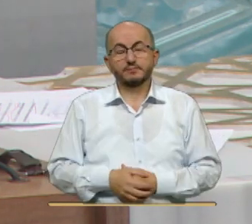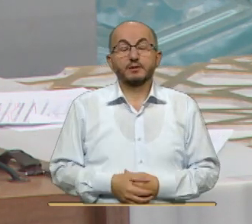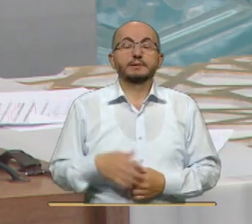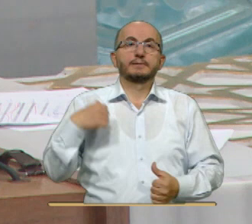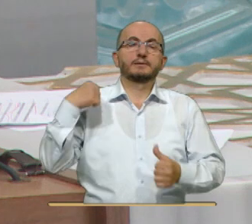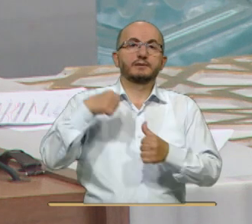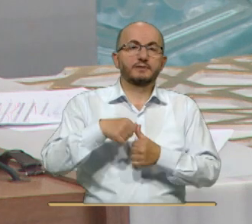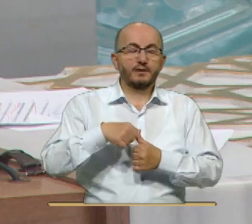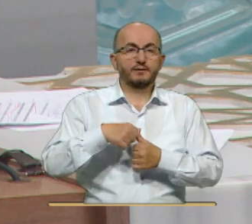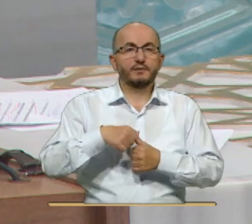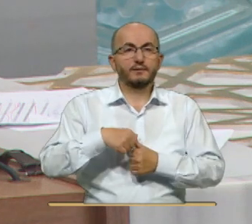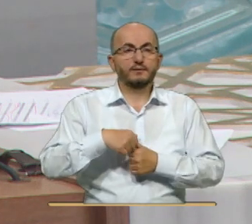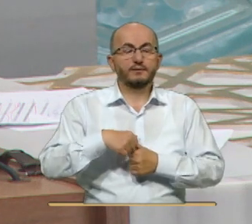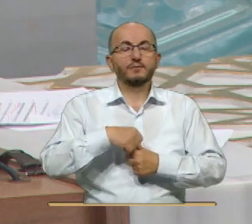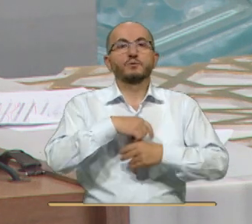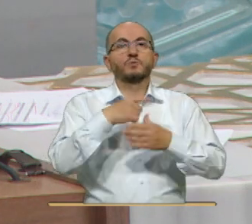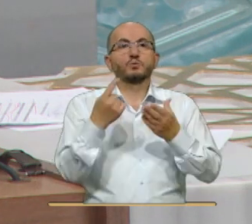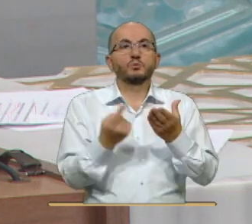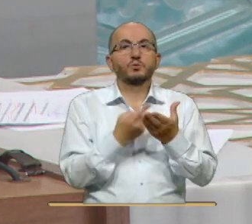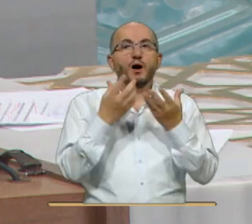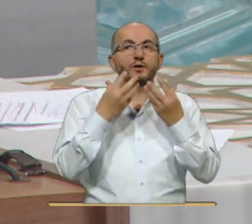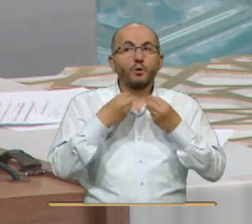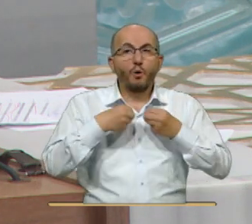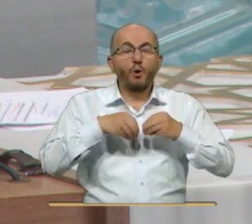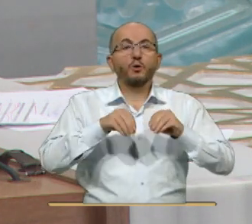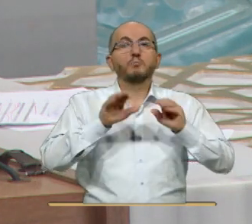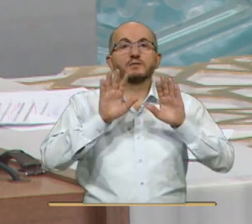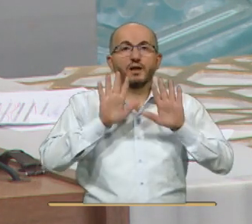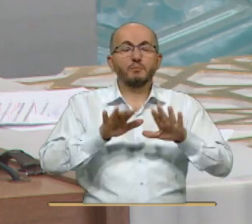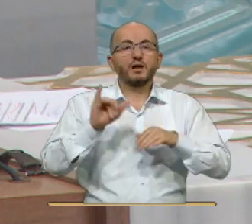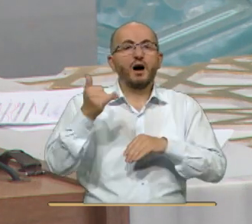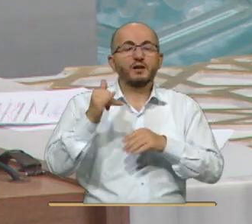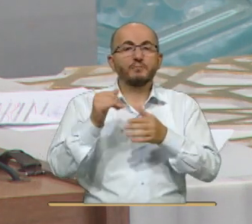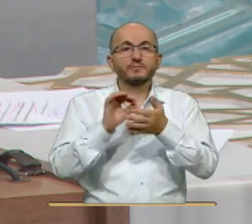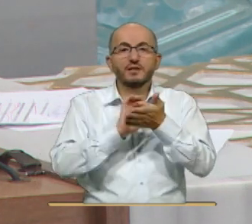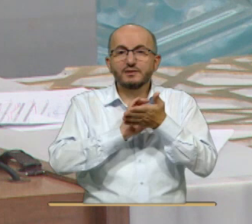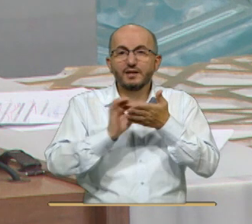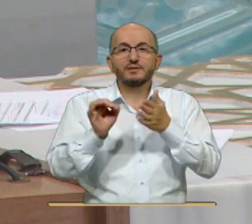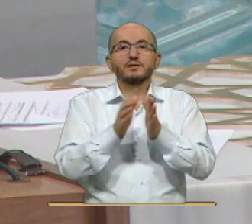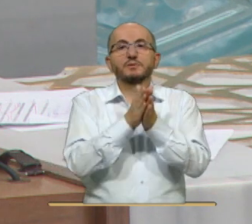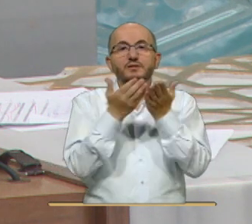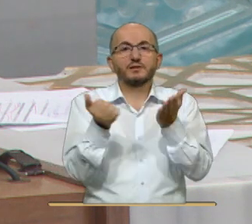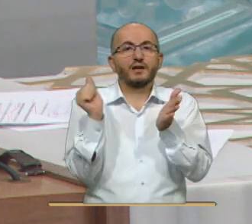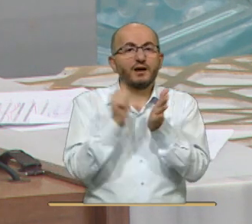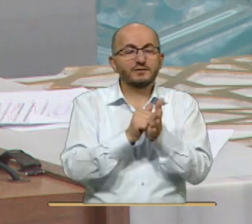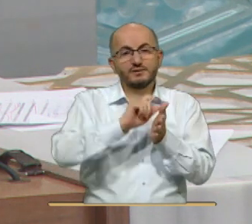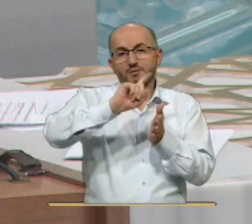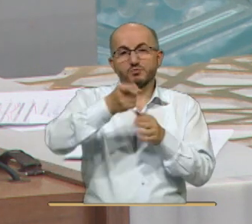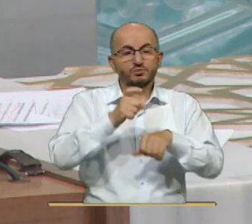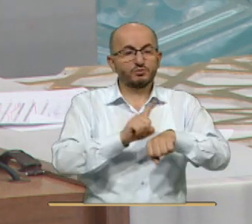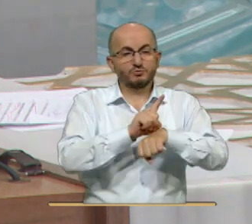Yine Kur'an olmasa bile Arapça yazılı bir kitap, bir gazete bulduğumuz